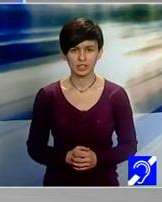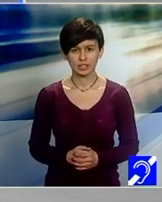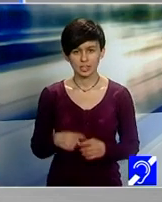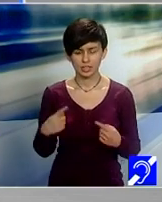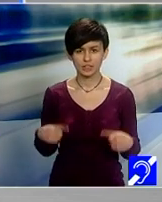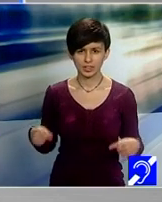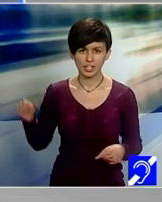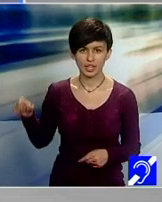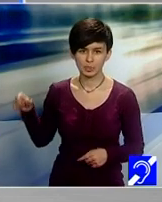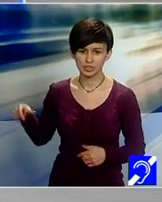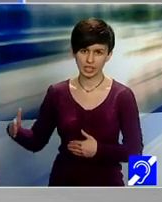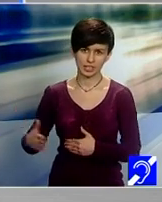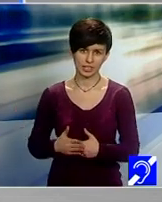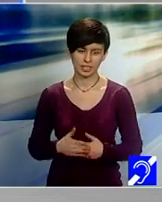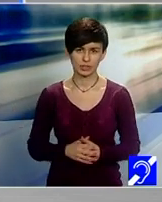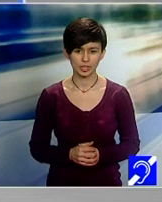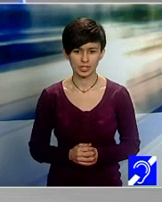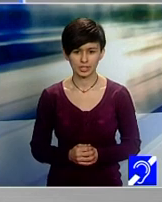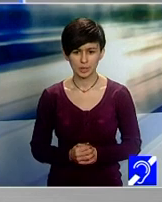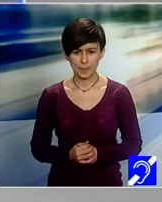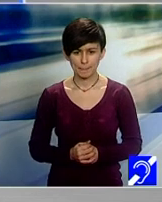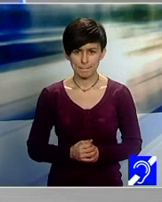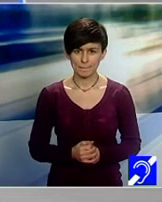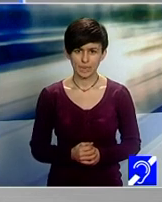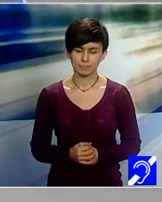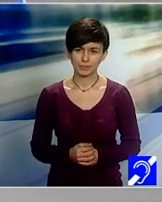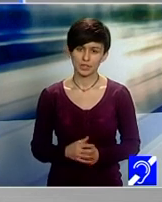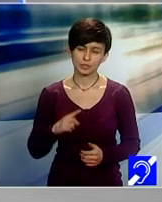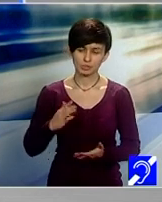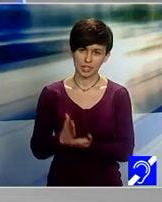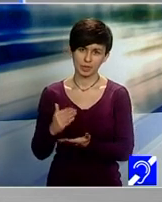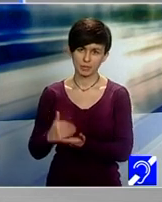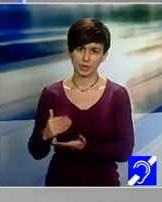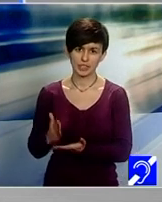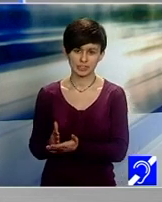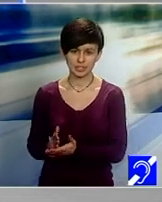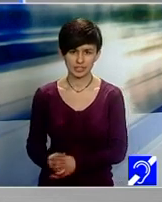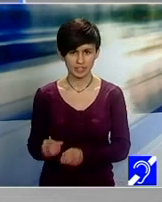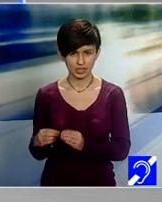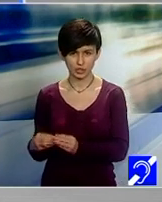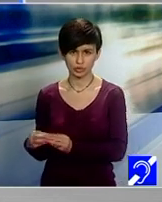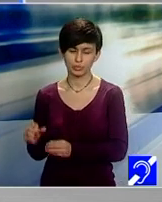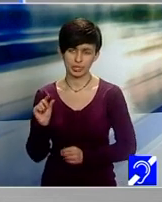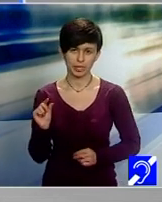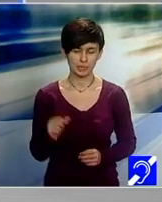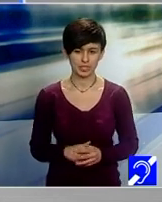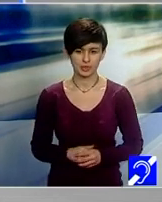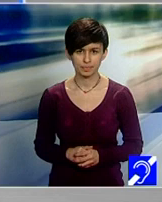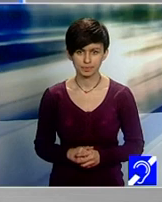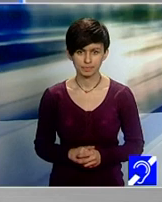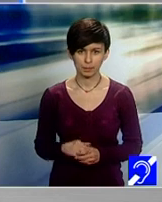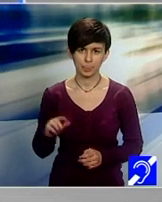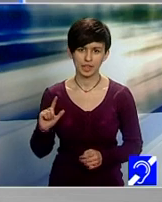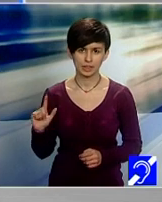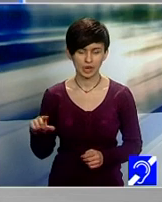noastră, exact cum fac politicienii, se împart pe găști, își împart orașele și își împart țara. O altă trăsătură